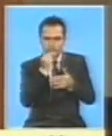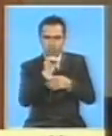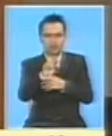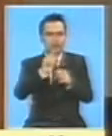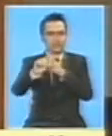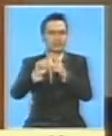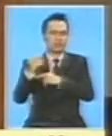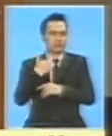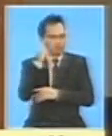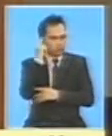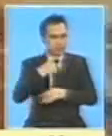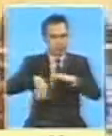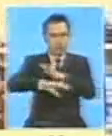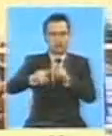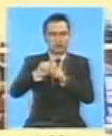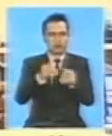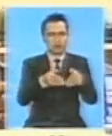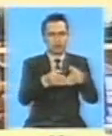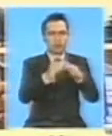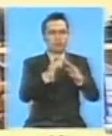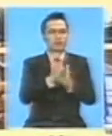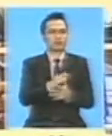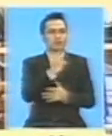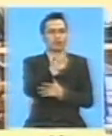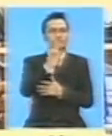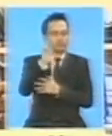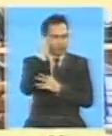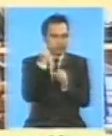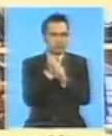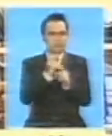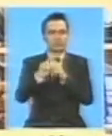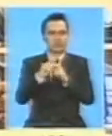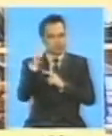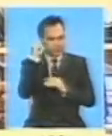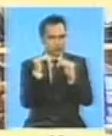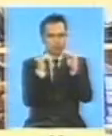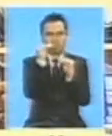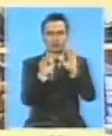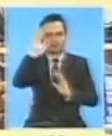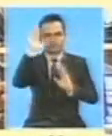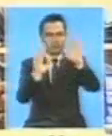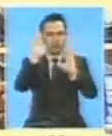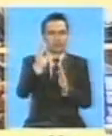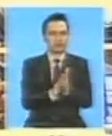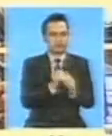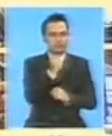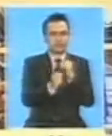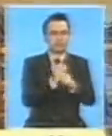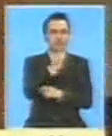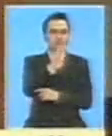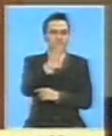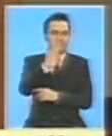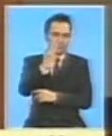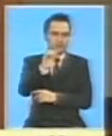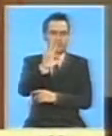เตรียมพื้นฐานประเทศไว้ทั้งสิ้นจนกระทั่งวันรัชกาลที่7ก็เป็นประชาธิปไตยนะครับตั้งแต่2475เพราะนั้นรั